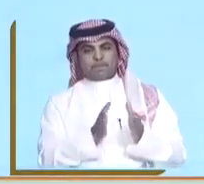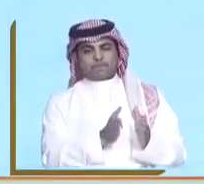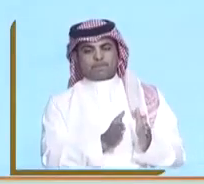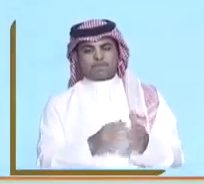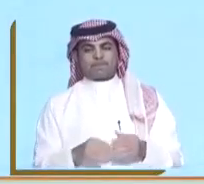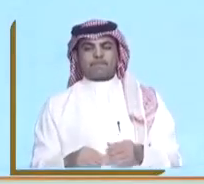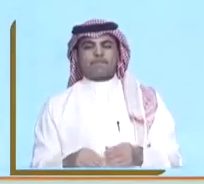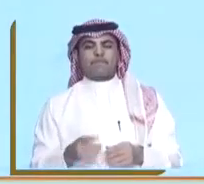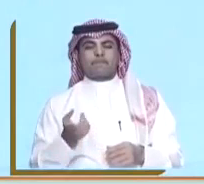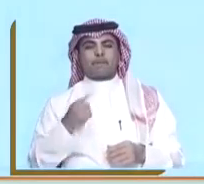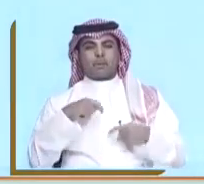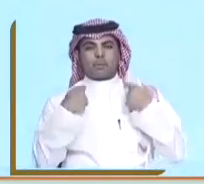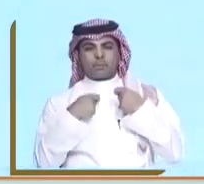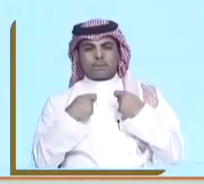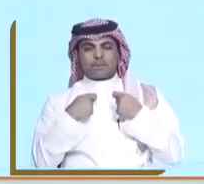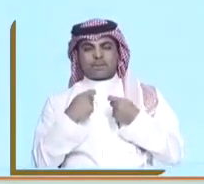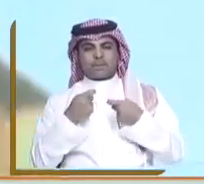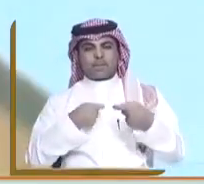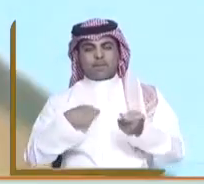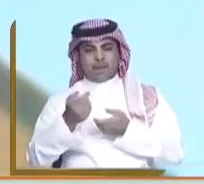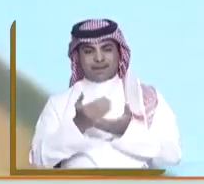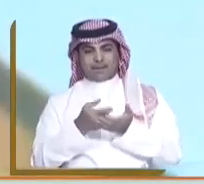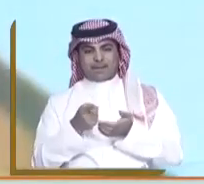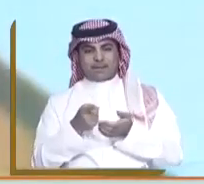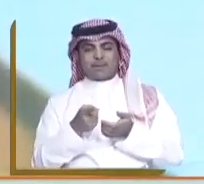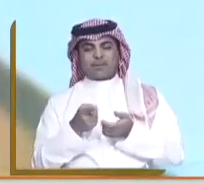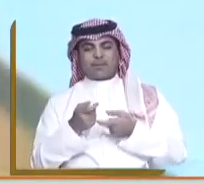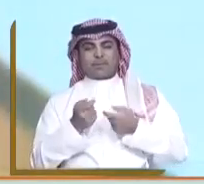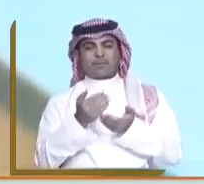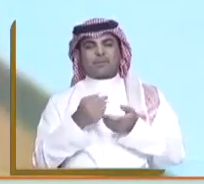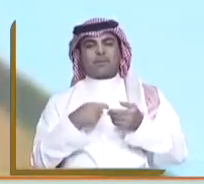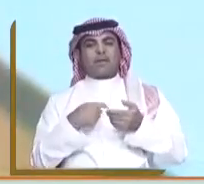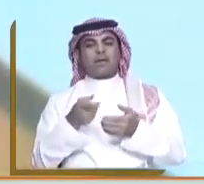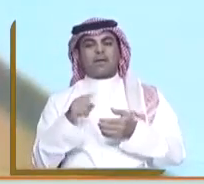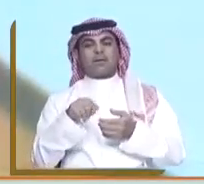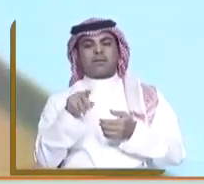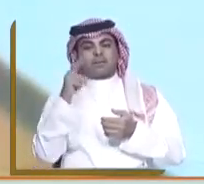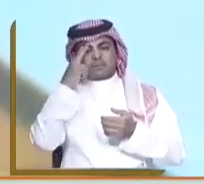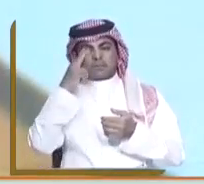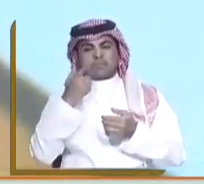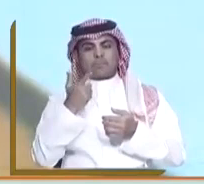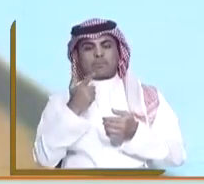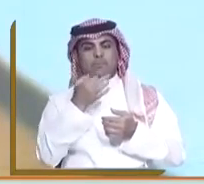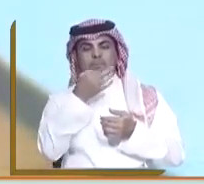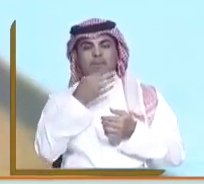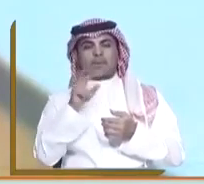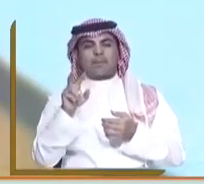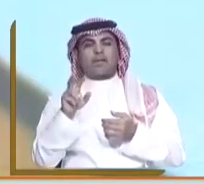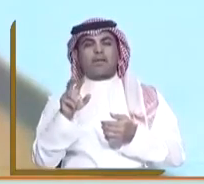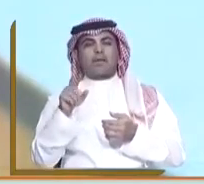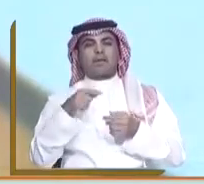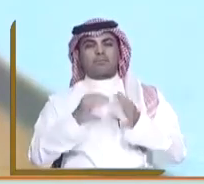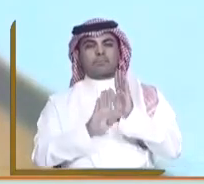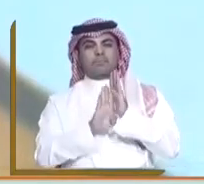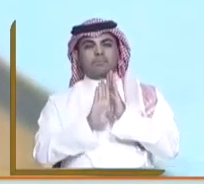واوضح الفالح خلال المنتدى بان لدى المملكه 250 سجلا ايطاليا مثيرا للاعجاب وقد